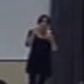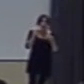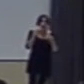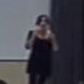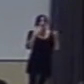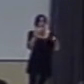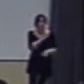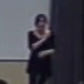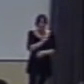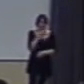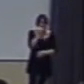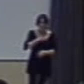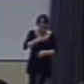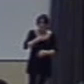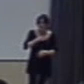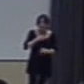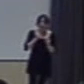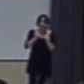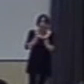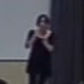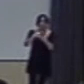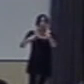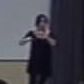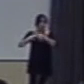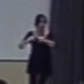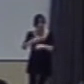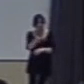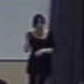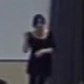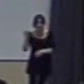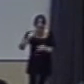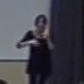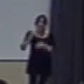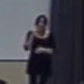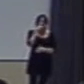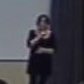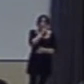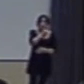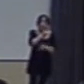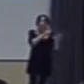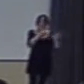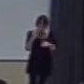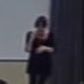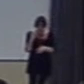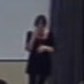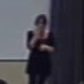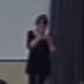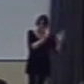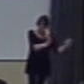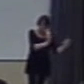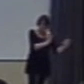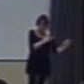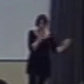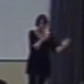del Consell de Benestar als mitjans de comunicació, que va començar l'any 93, per tant ens acostem al